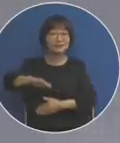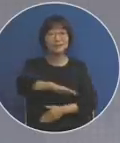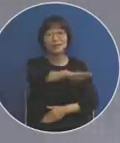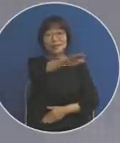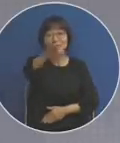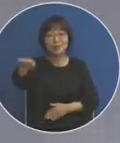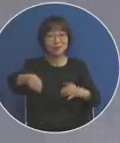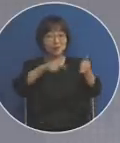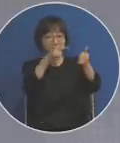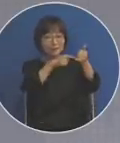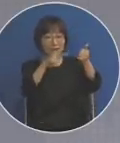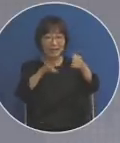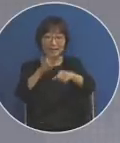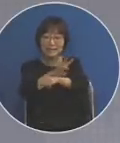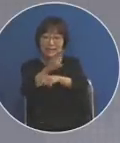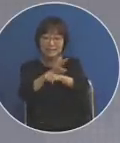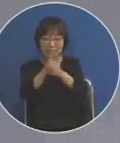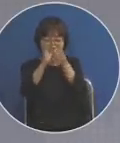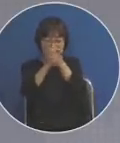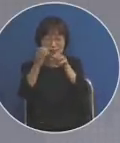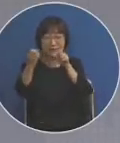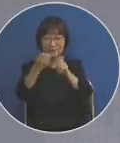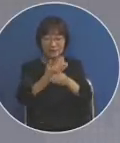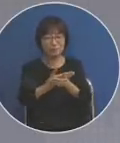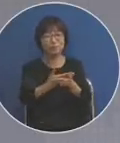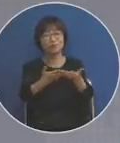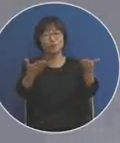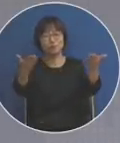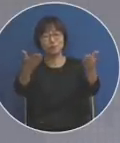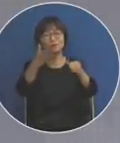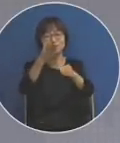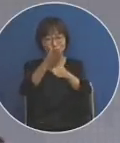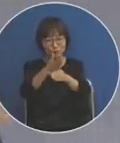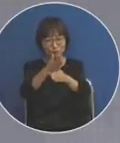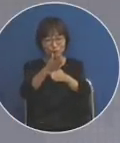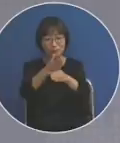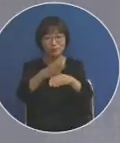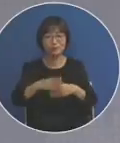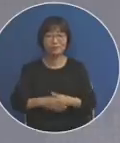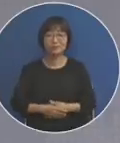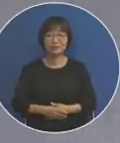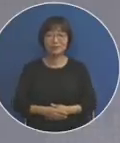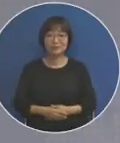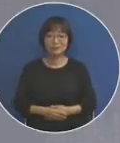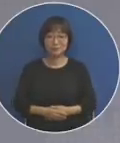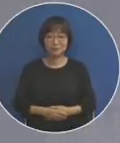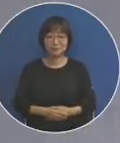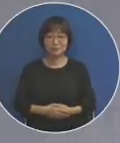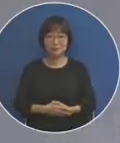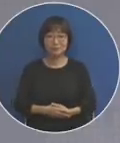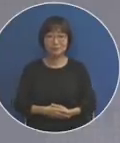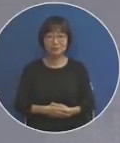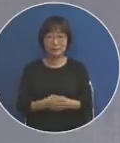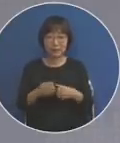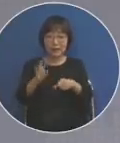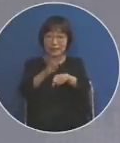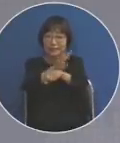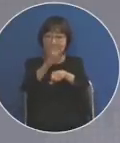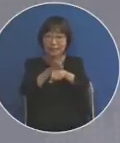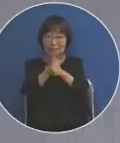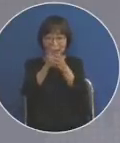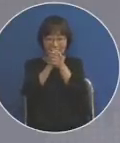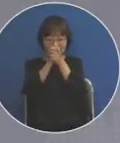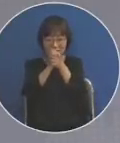is answering you 24 hours a day. 확실하거든요. We're sure of that. 그래서 이 24 기도를 한다는 이게 굉장히 중요해요.